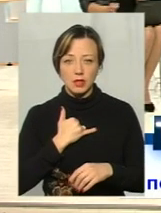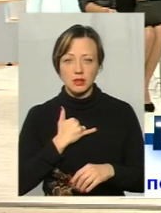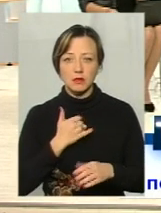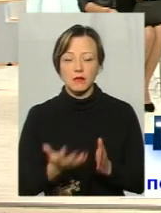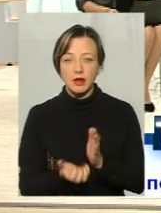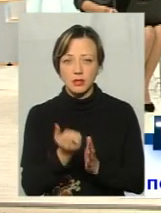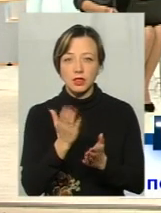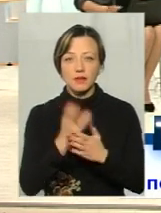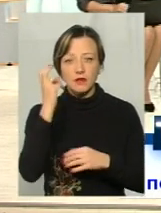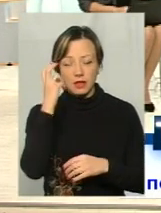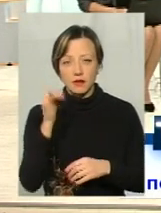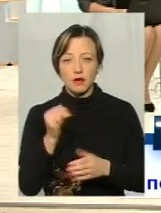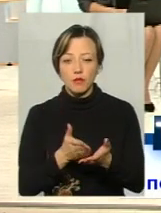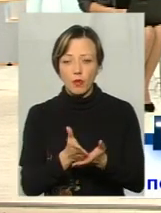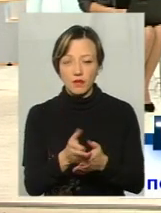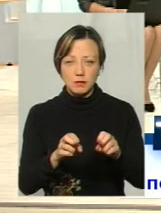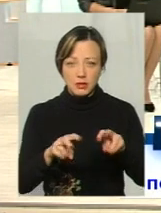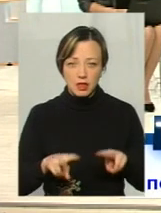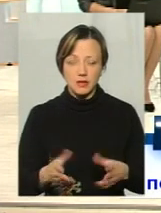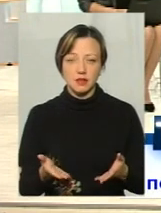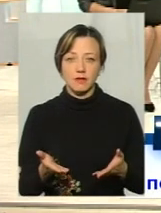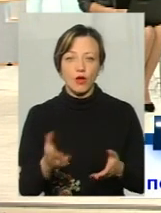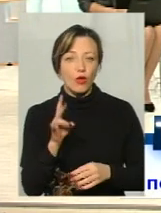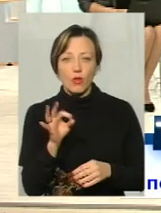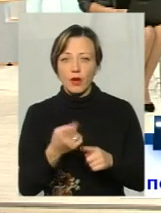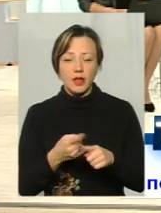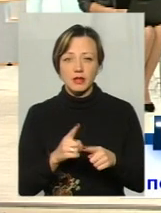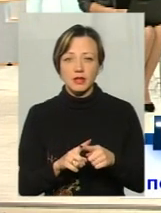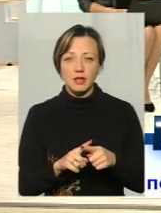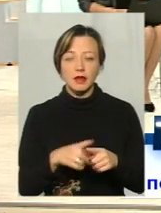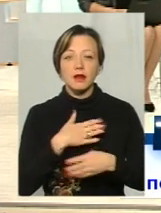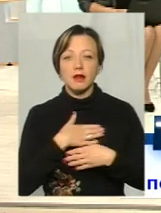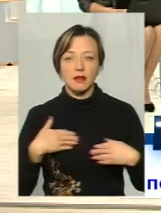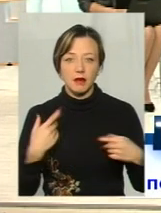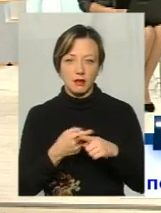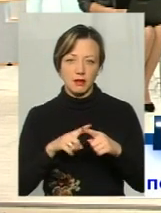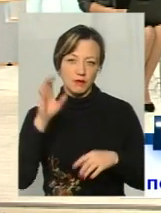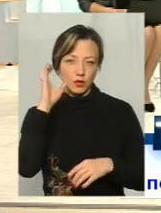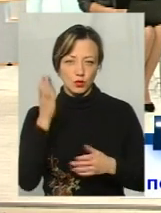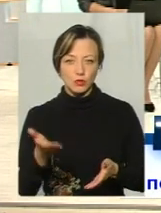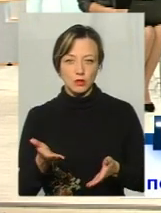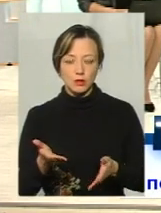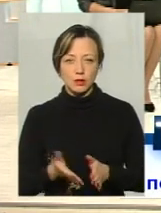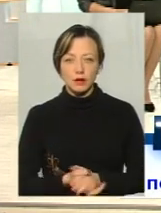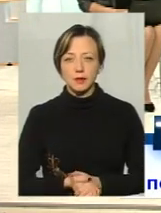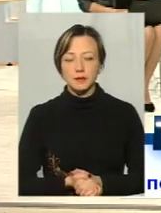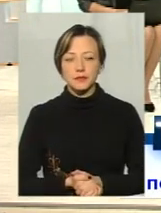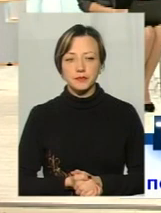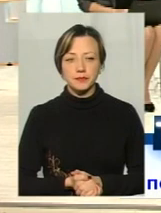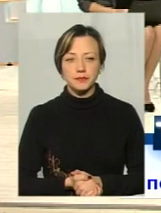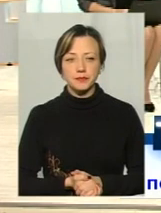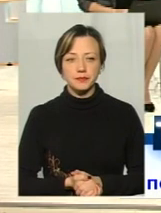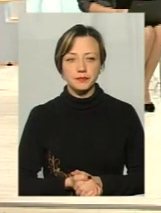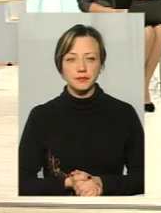поддержка есть и в Киеве, и профильных специалистов, но это, ну, не хотят этого слушать. Вот.